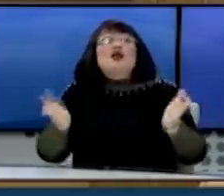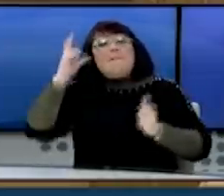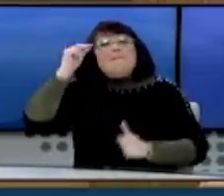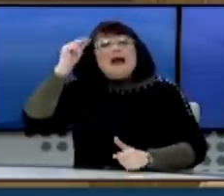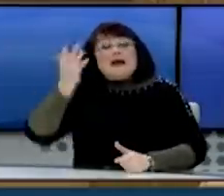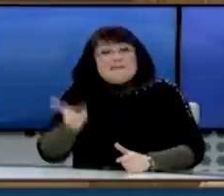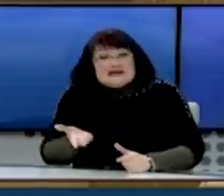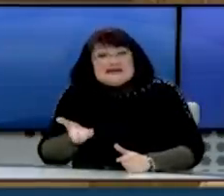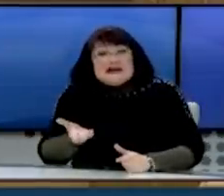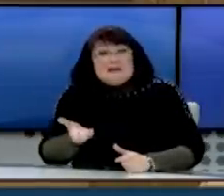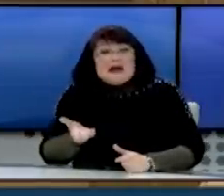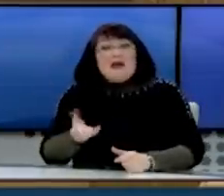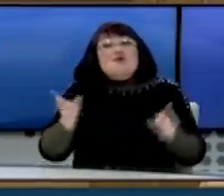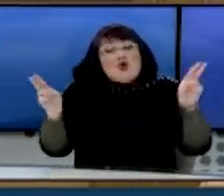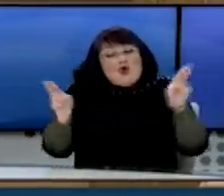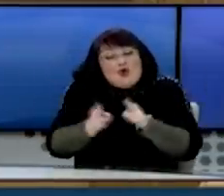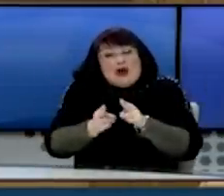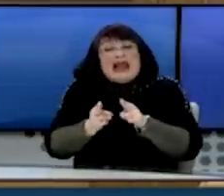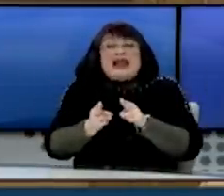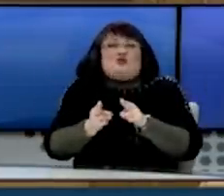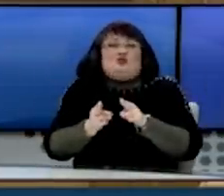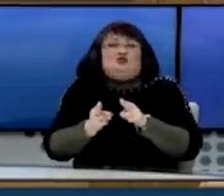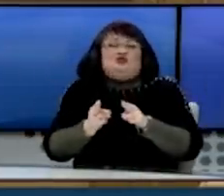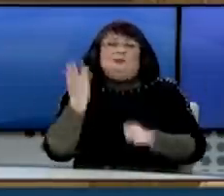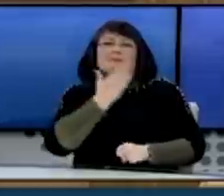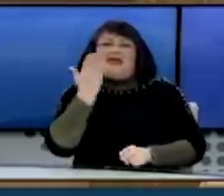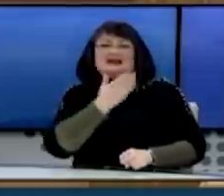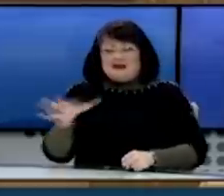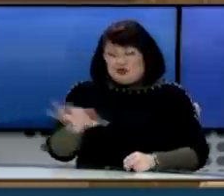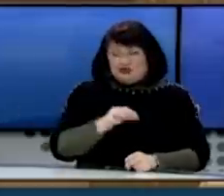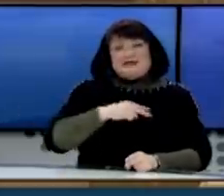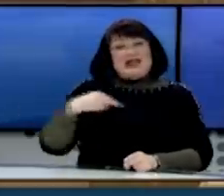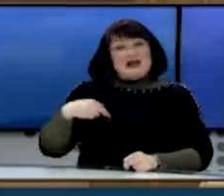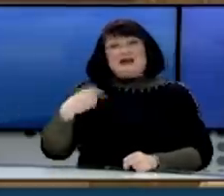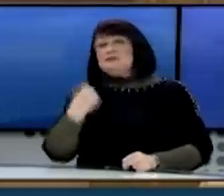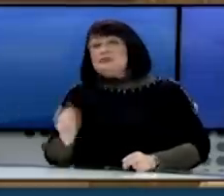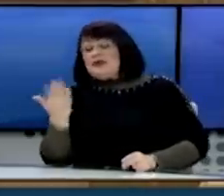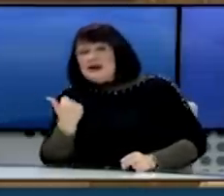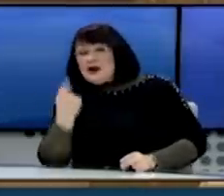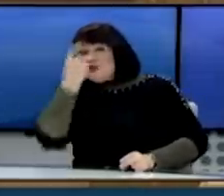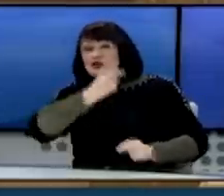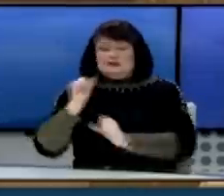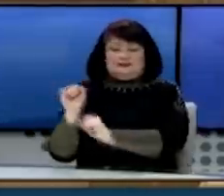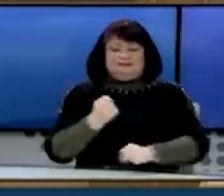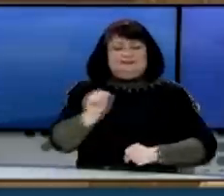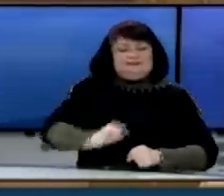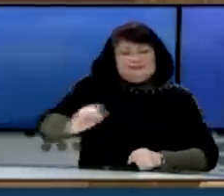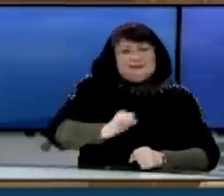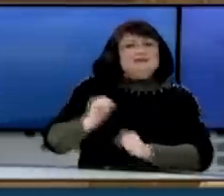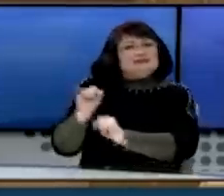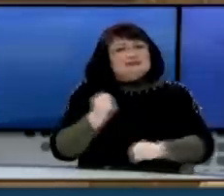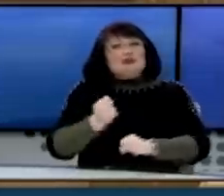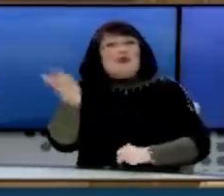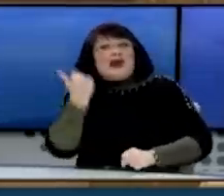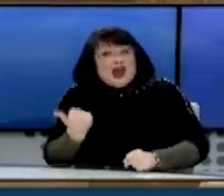με αραίωση των τμήματων, με προσλήψεις καθηγητών που λείπουν, με προσωπικό καθαριότητας που δεν